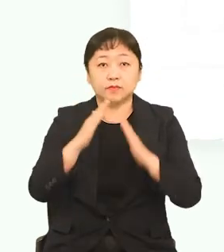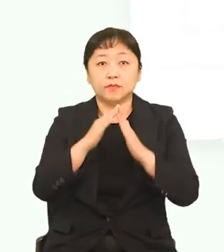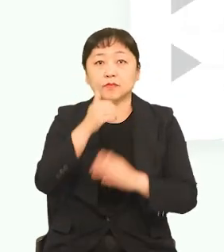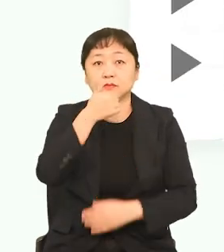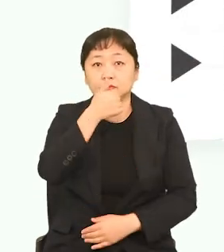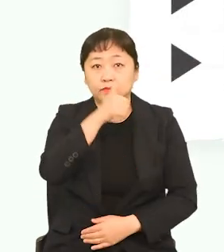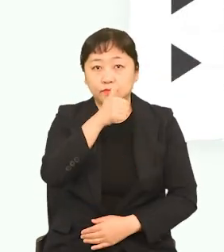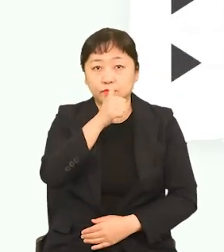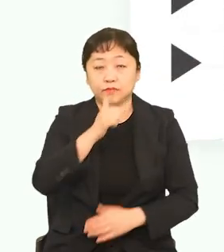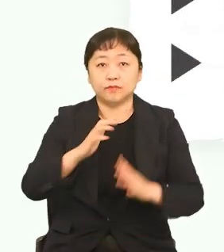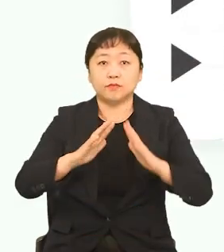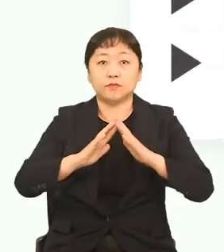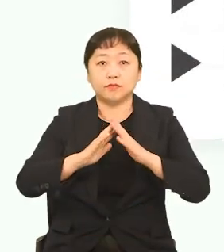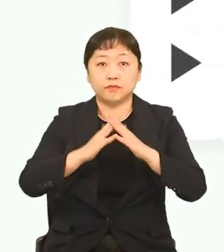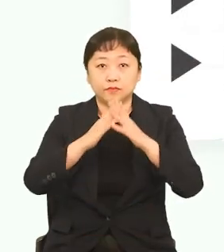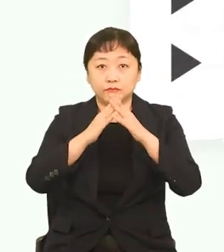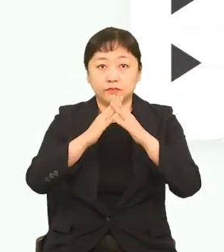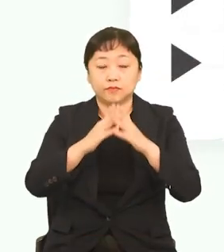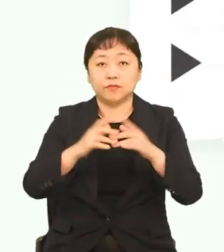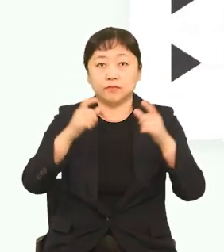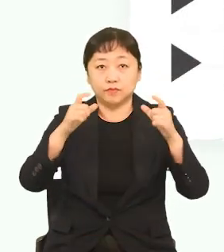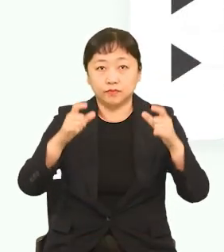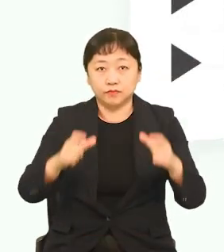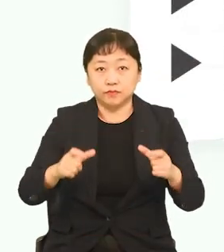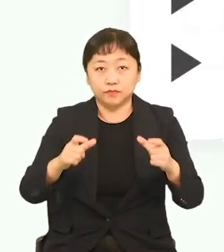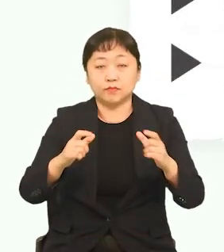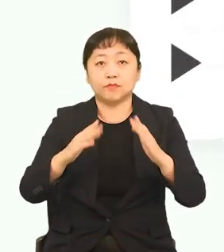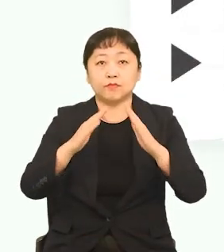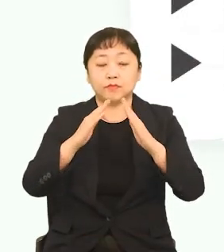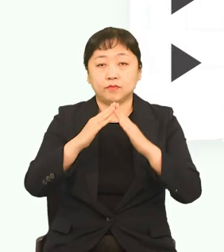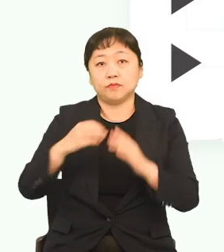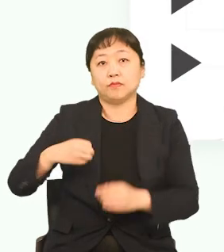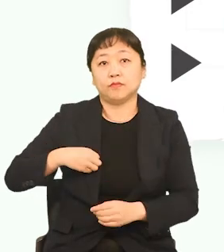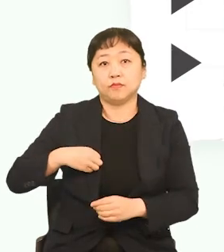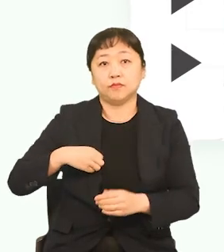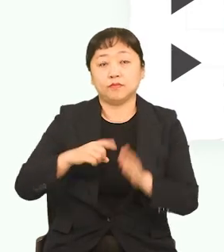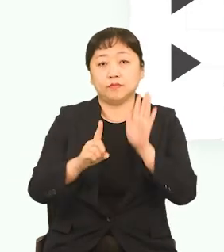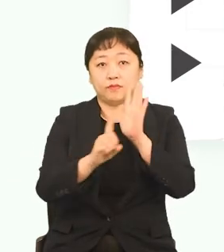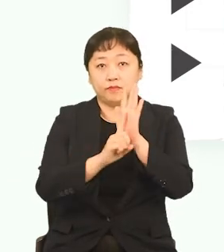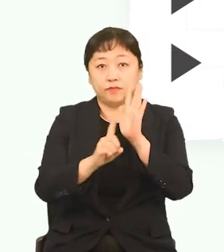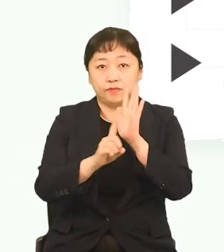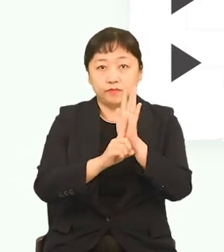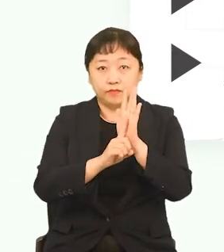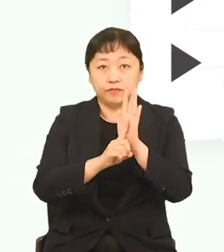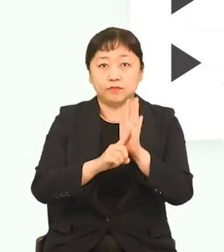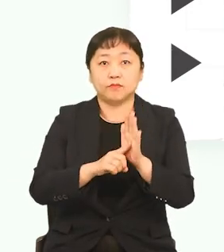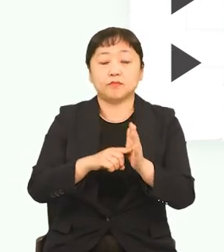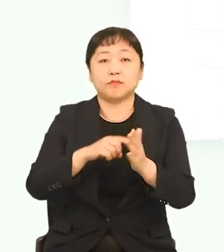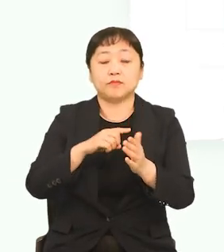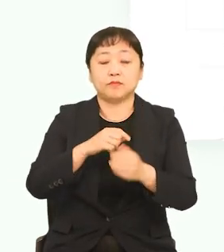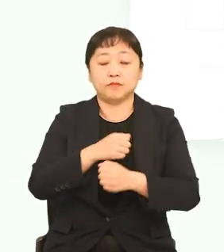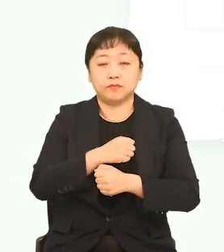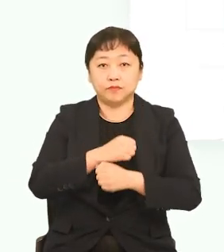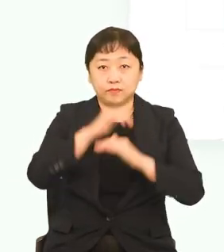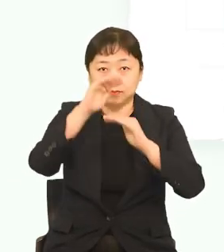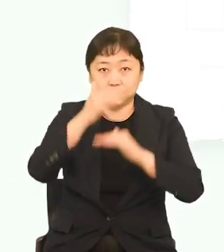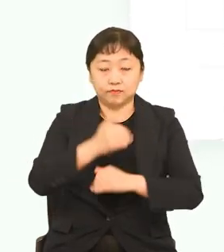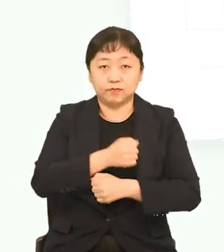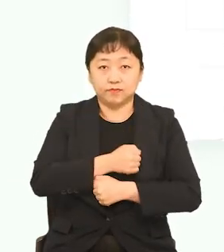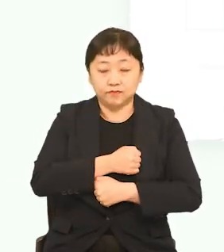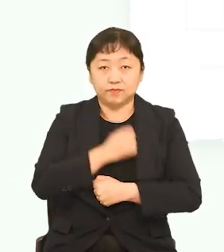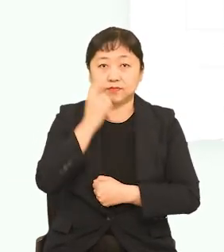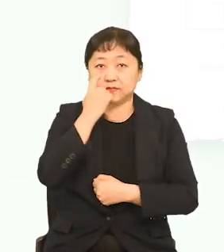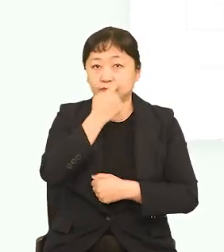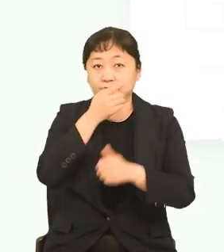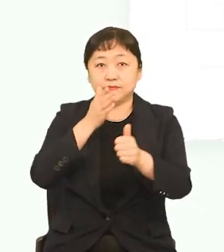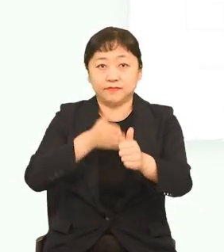홈페이지에서 부동산 도시개발, 주택, 주택건설, 지역주택조합 안내에서 지역주택조합